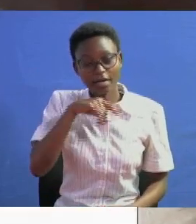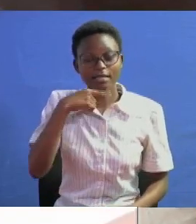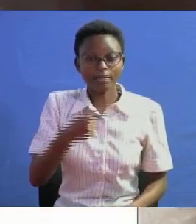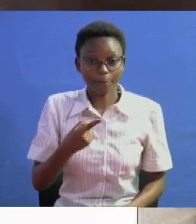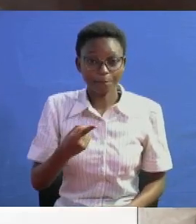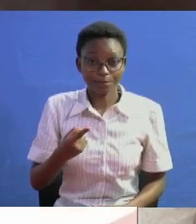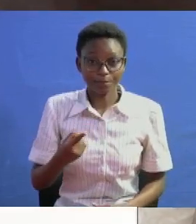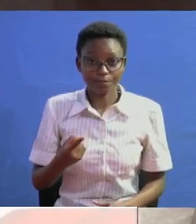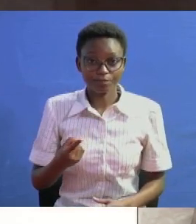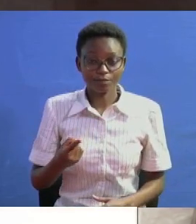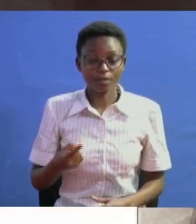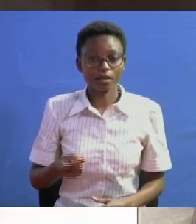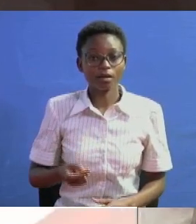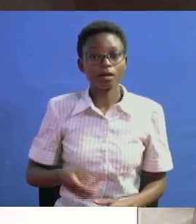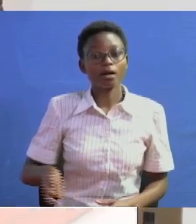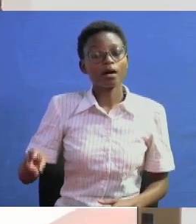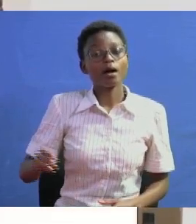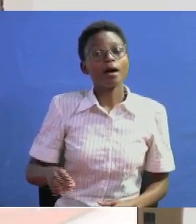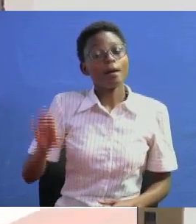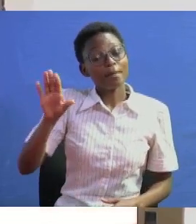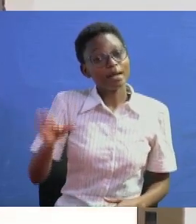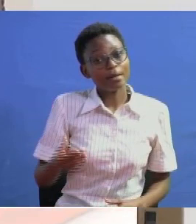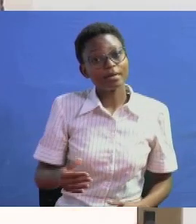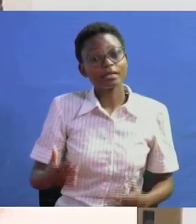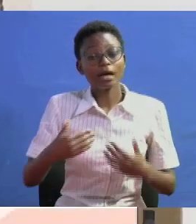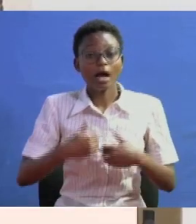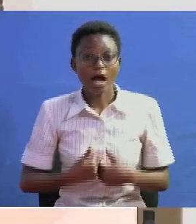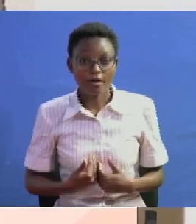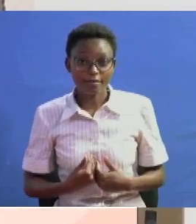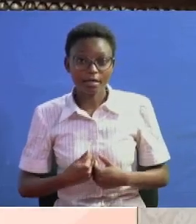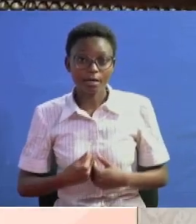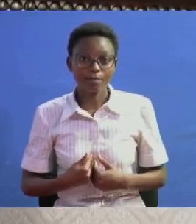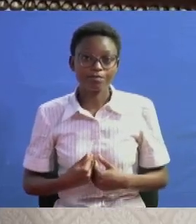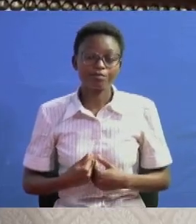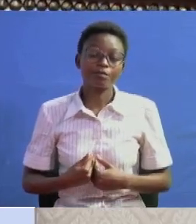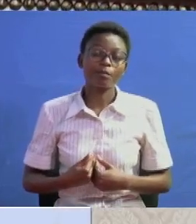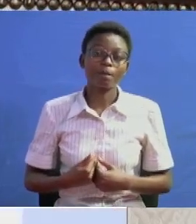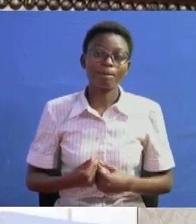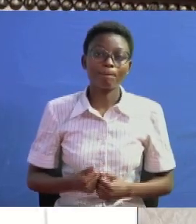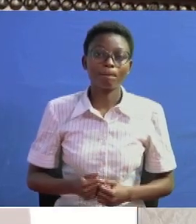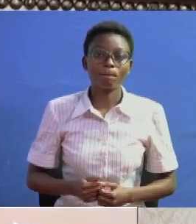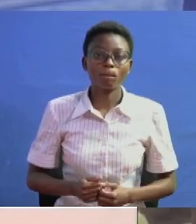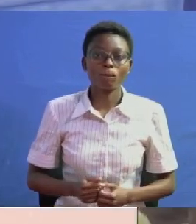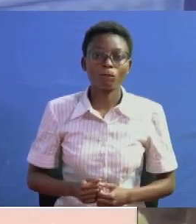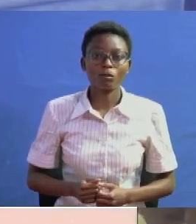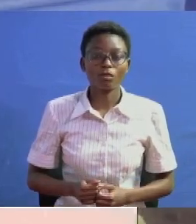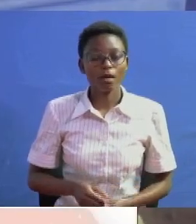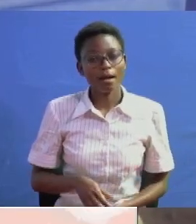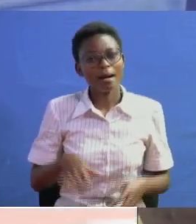kuwa bunge ambalo ina mamlaka ya kutengeneza sheria na bajeti limehujumiwa na serikali kuu. Hao